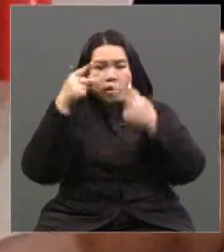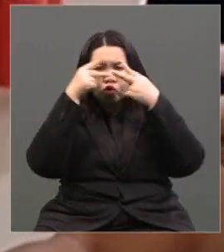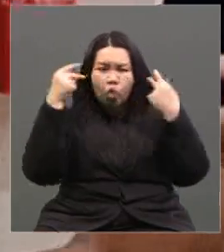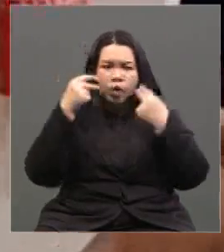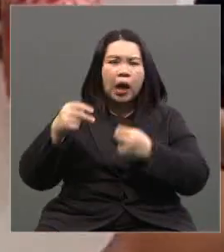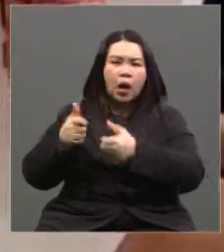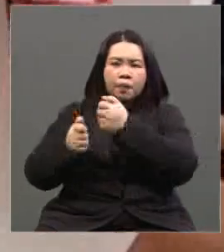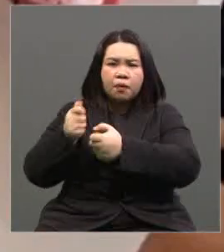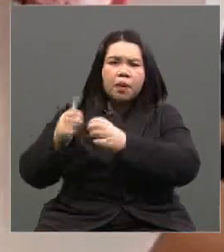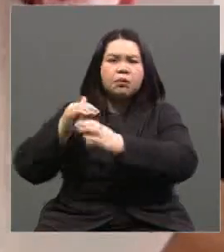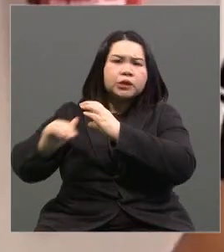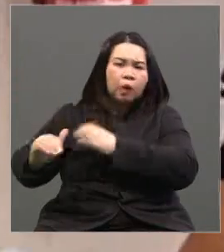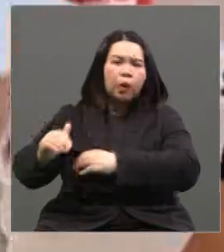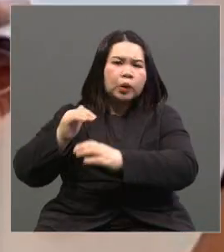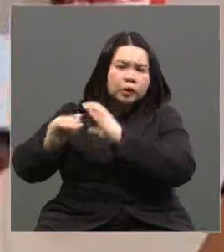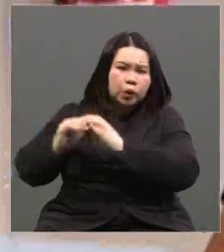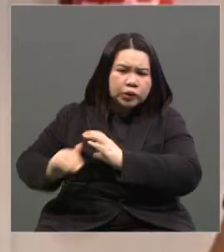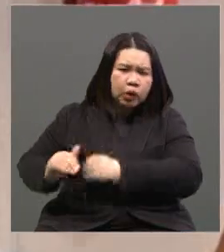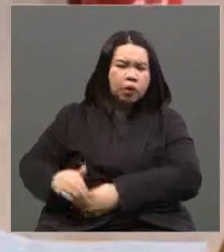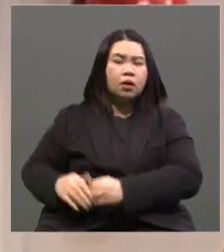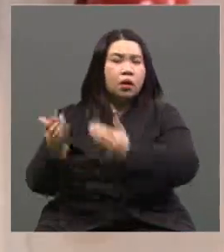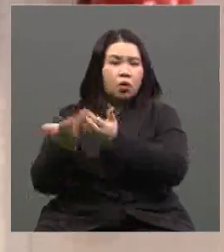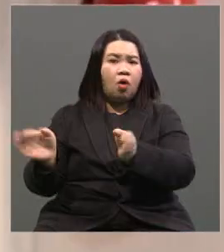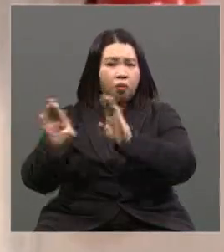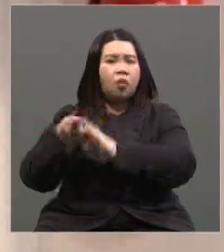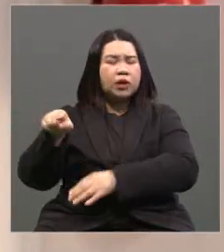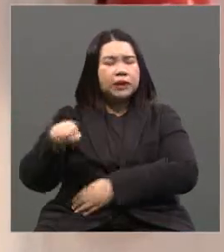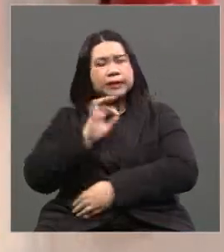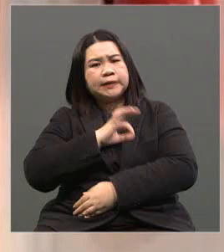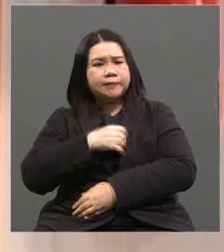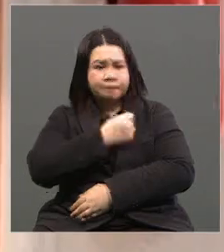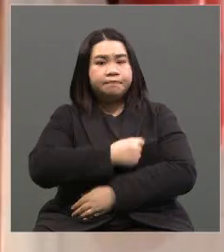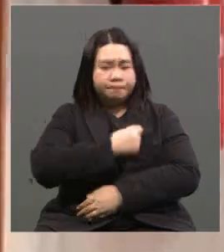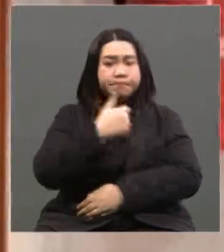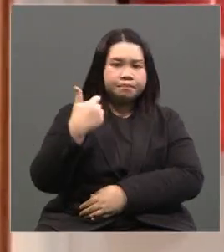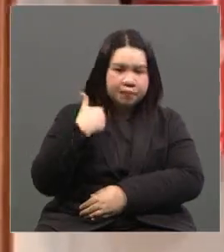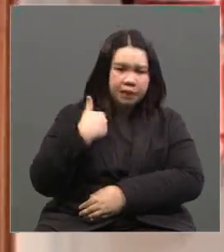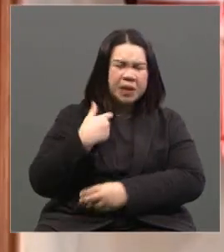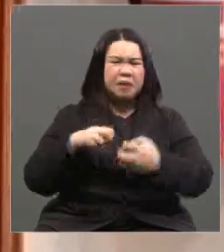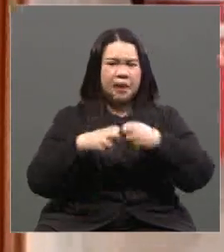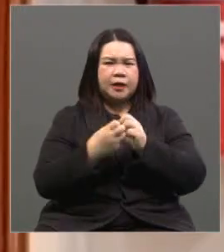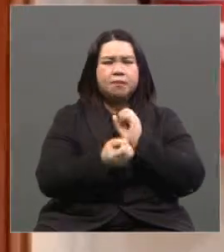แล้วก็ยังส่งมาทำให้ครอบครัวรู้สึกเสียใจค่ะ